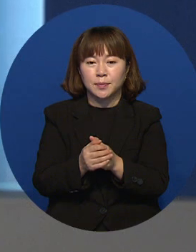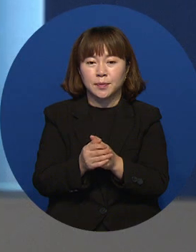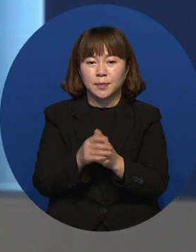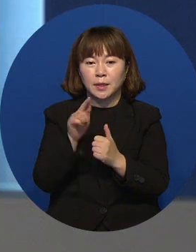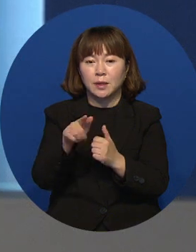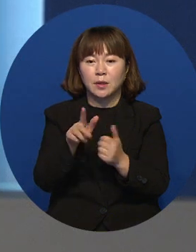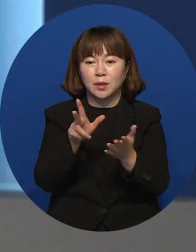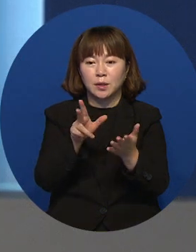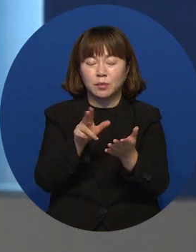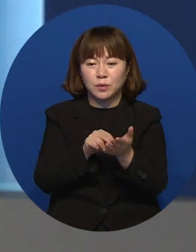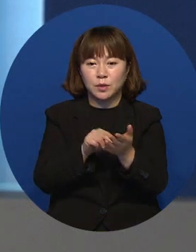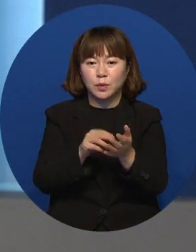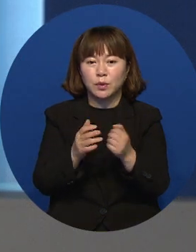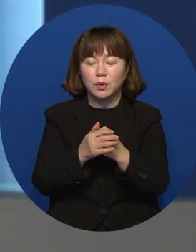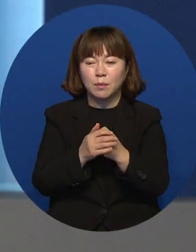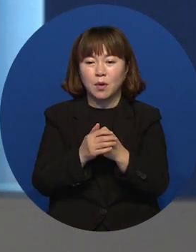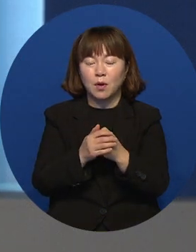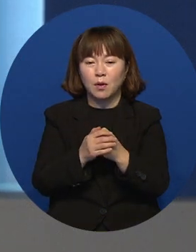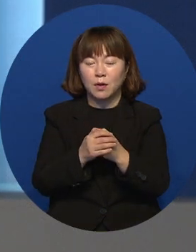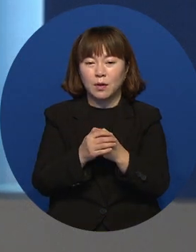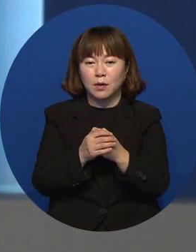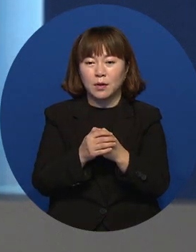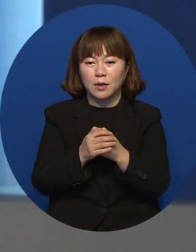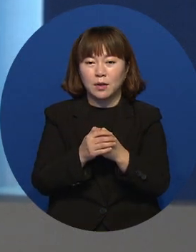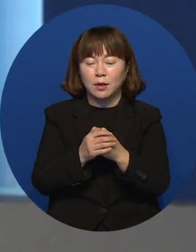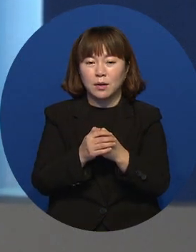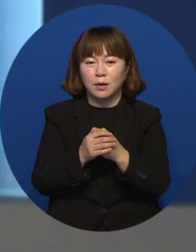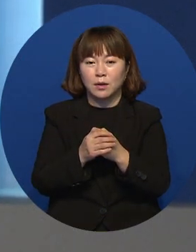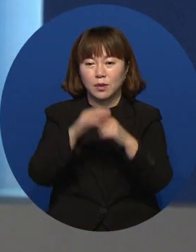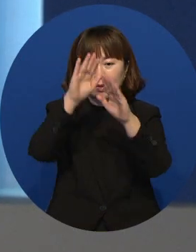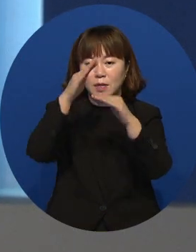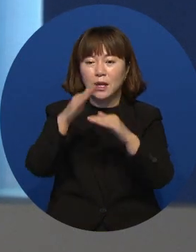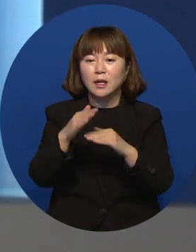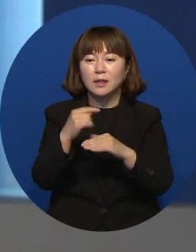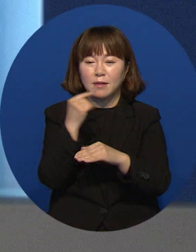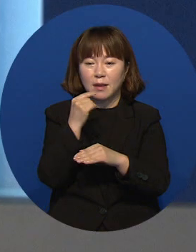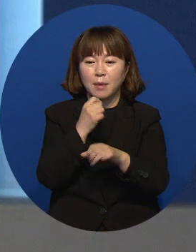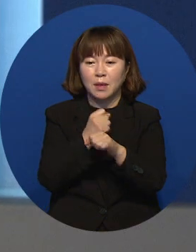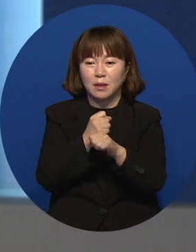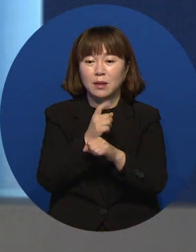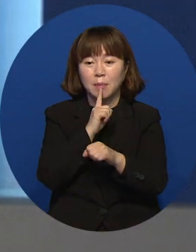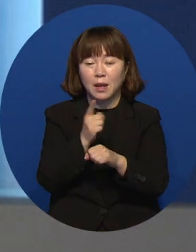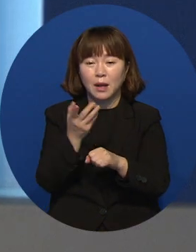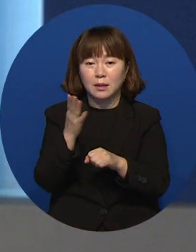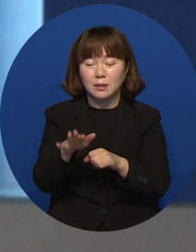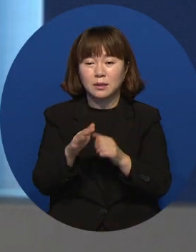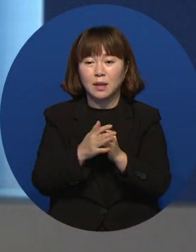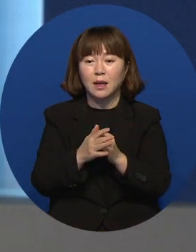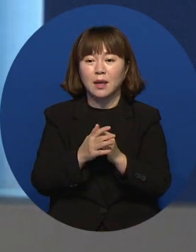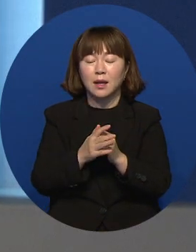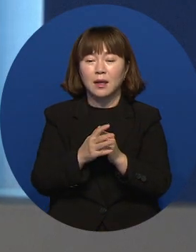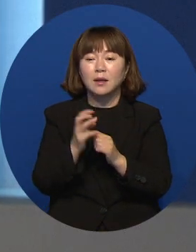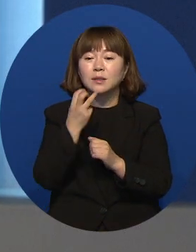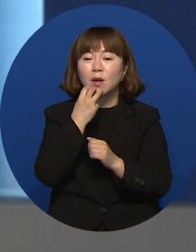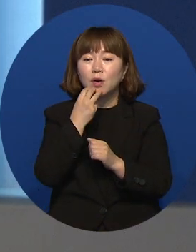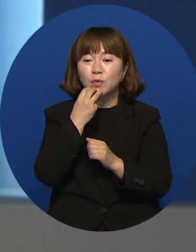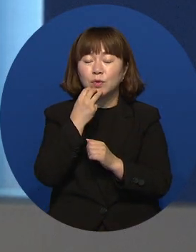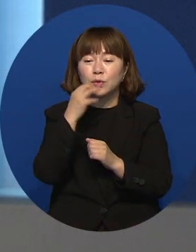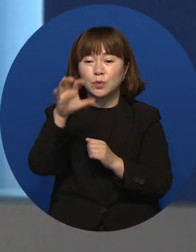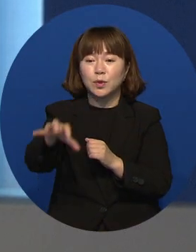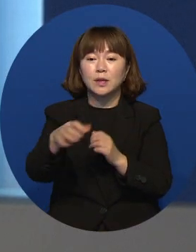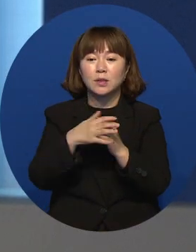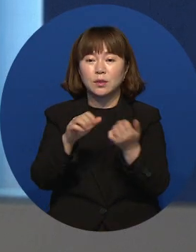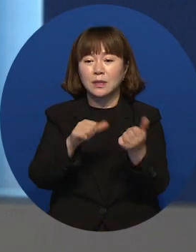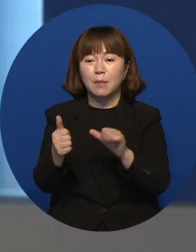그 체계를 갖춰 가지 하겠다고 하는데 실제로 위원장의 말씀하신것처럼 수도권에서 사망사고 나왔거든요 그런 상황에서